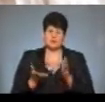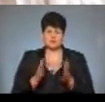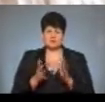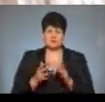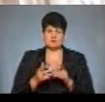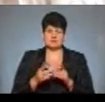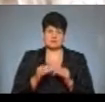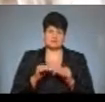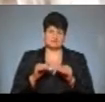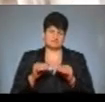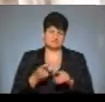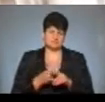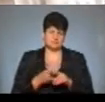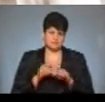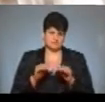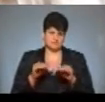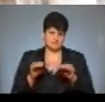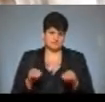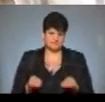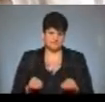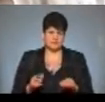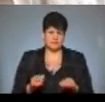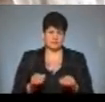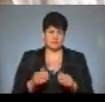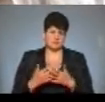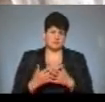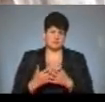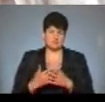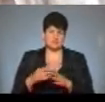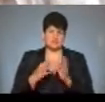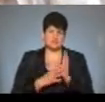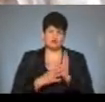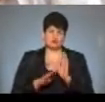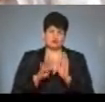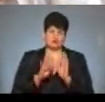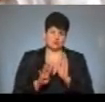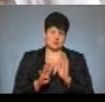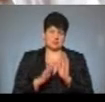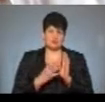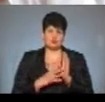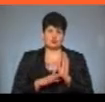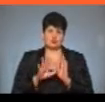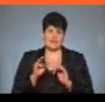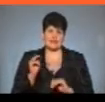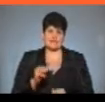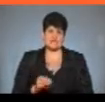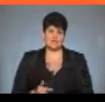городина. У нас ну, людей біля цей, бо поле не йшли, там не можна було заїхати, десь порядка 94-95 тисяч.